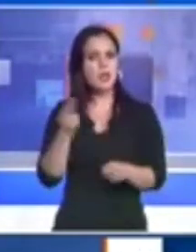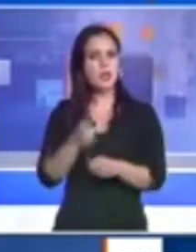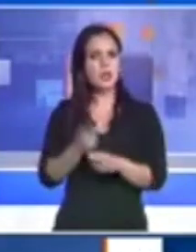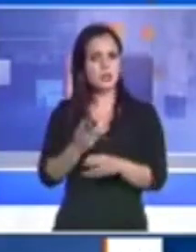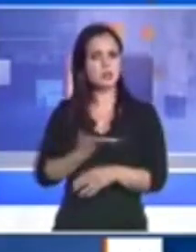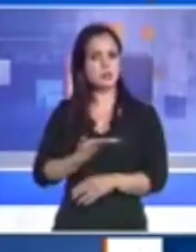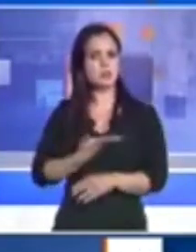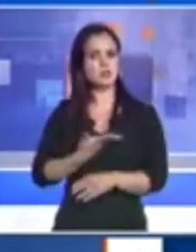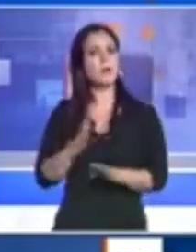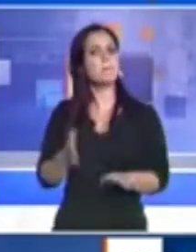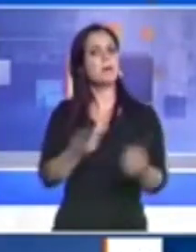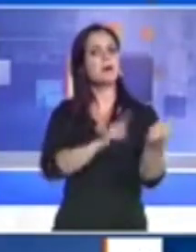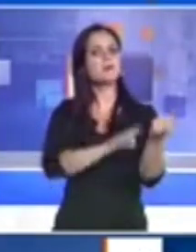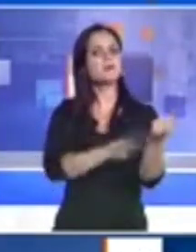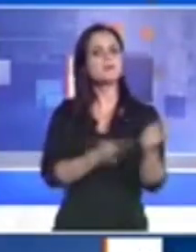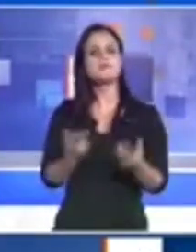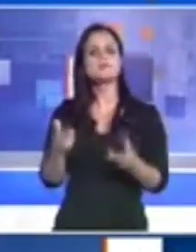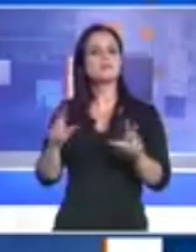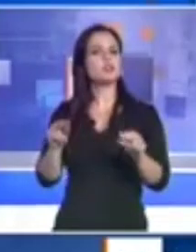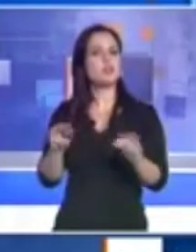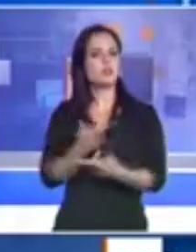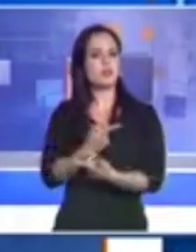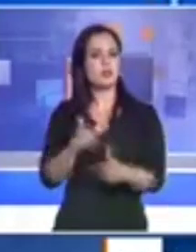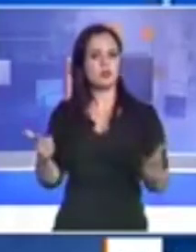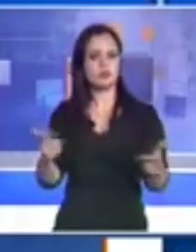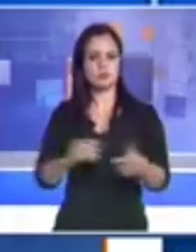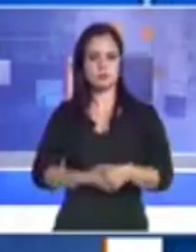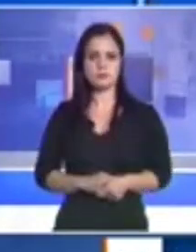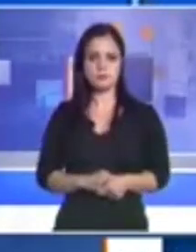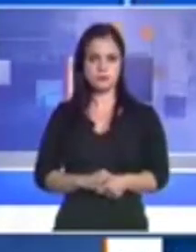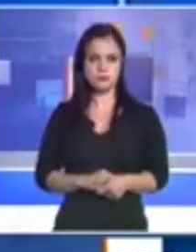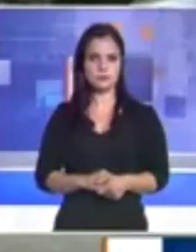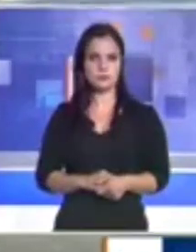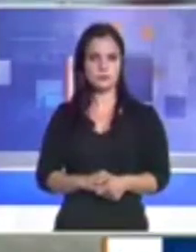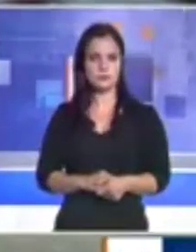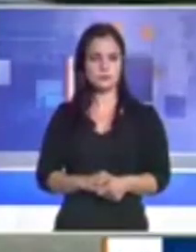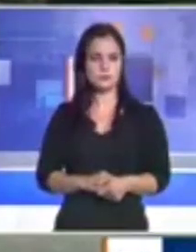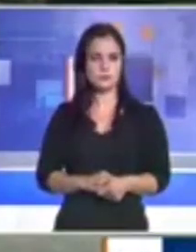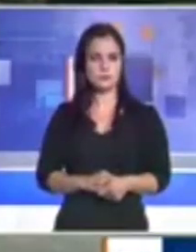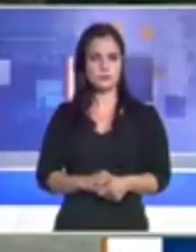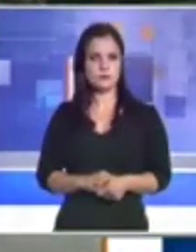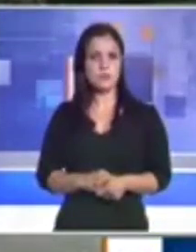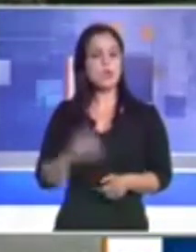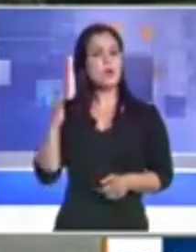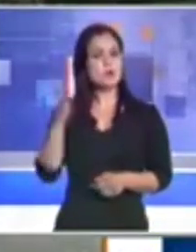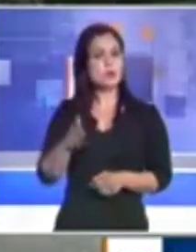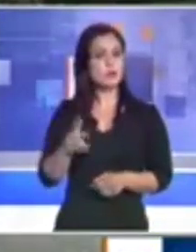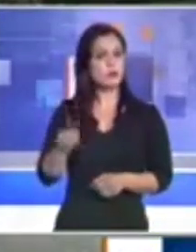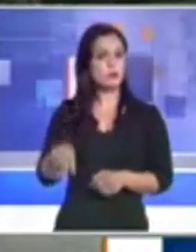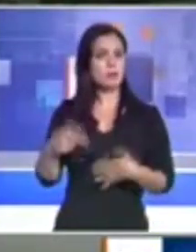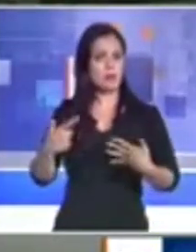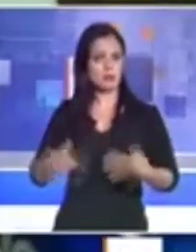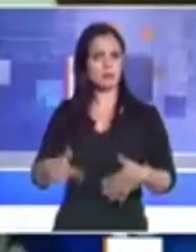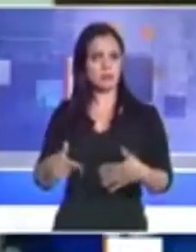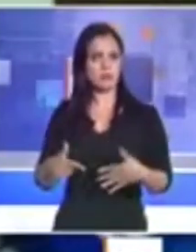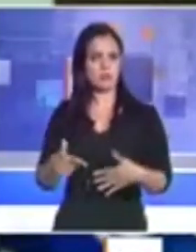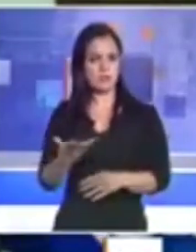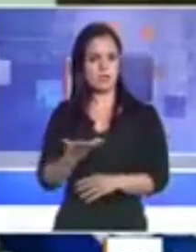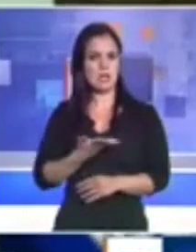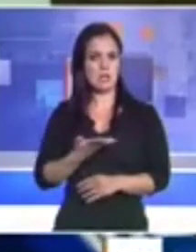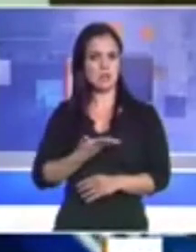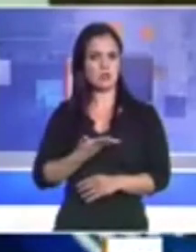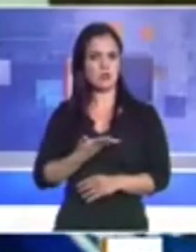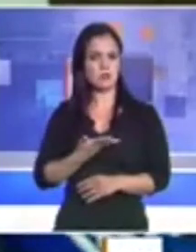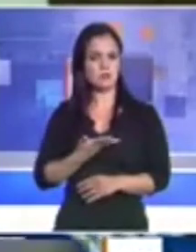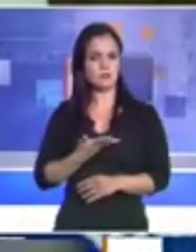novità per il capoluogo ma sentiamo i dettagli con Giovanni Rivelli c'è una direttiva del 2017 e ha fornito